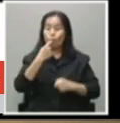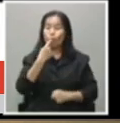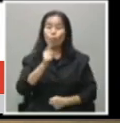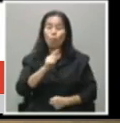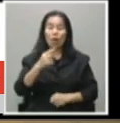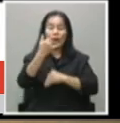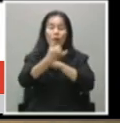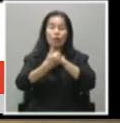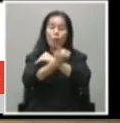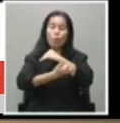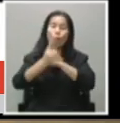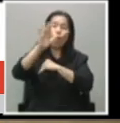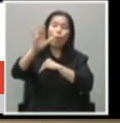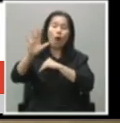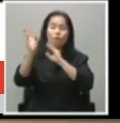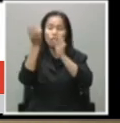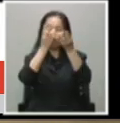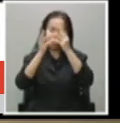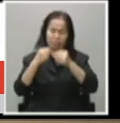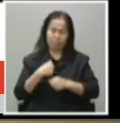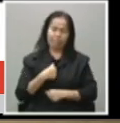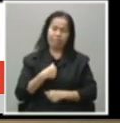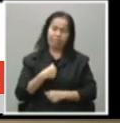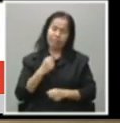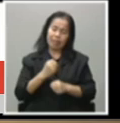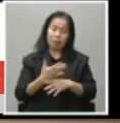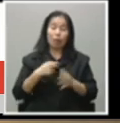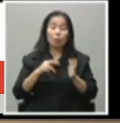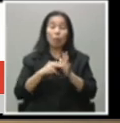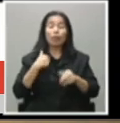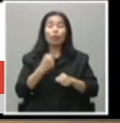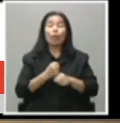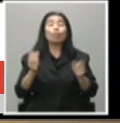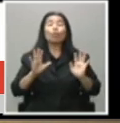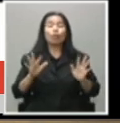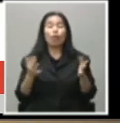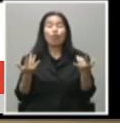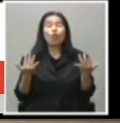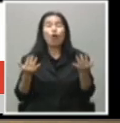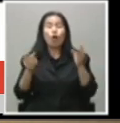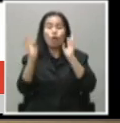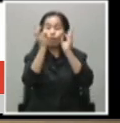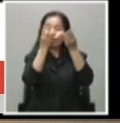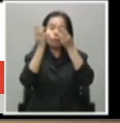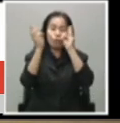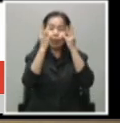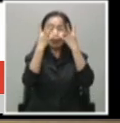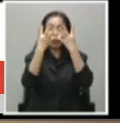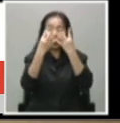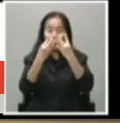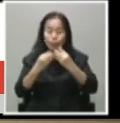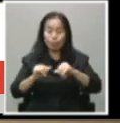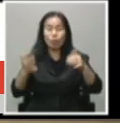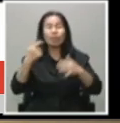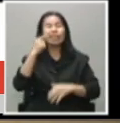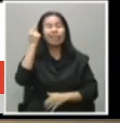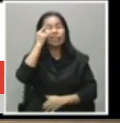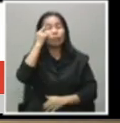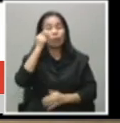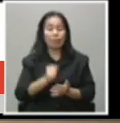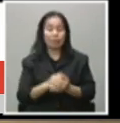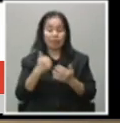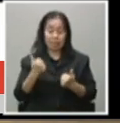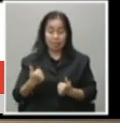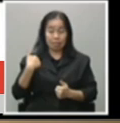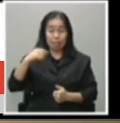พอท่านมีความชุดความคิดแบบนี้ค่ะฉันเลยคิดว่าไม่ต้องทำอะไรเดี๋ยวฝุ่นมันก็หายไปเองตามสภาพอากาศอันนี้ท่านนาวาเอกอนุดิษฐ์ได้กล่าวไป